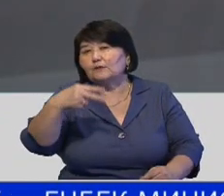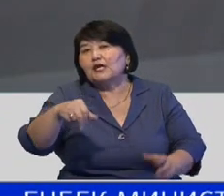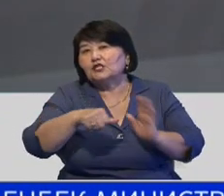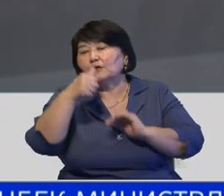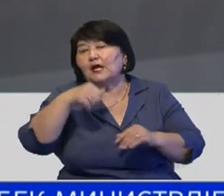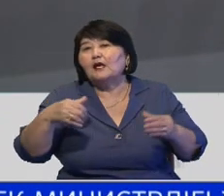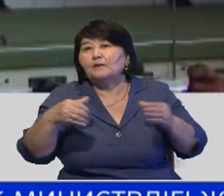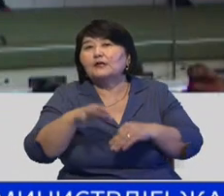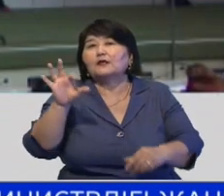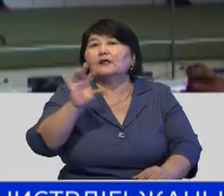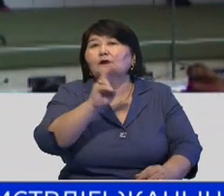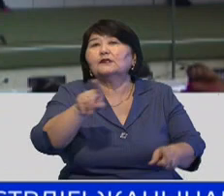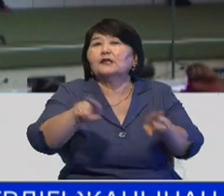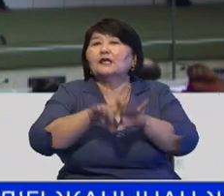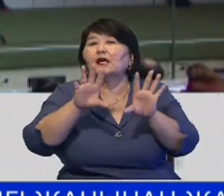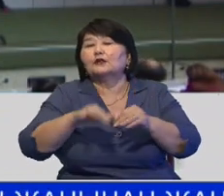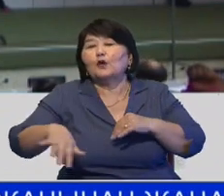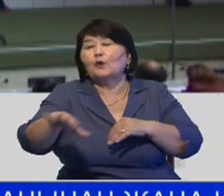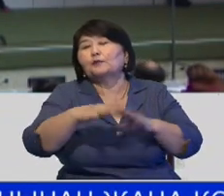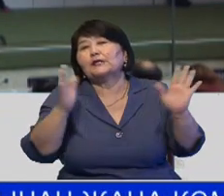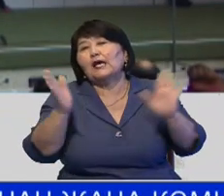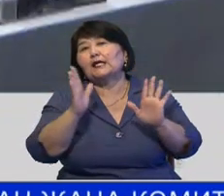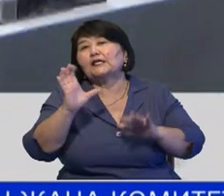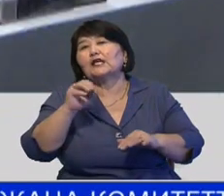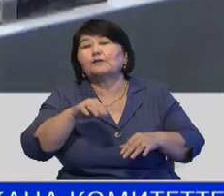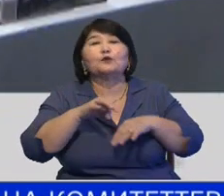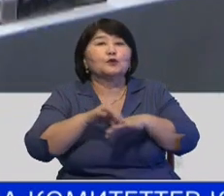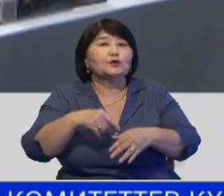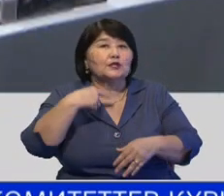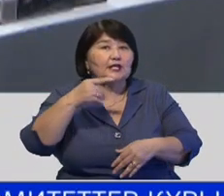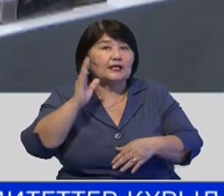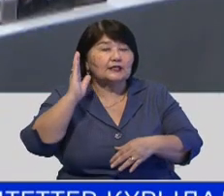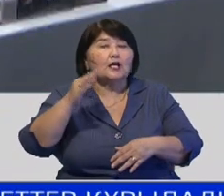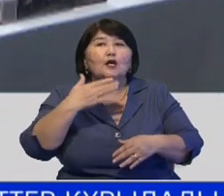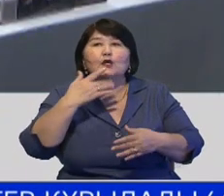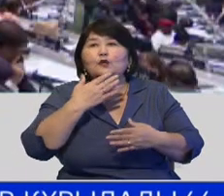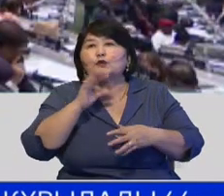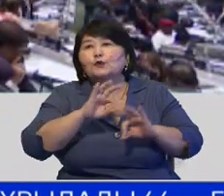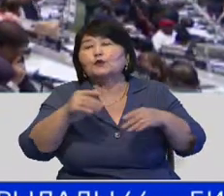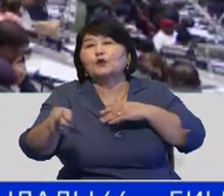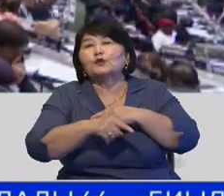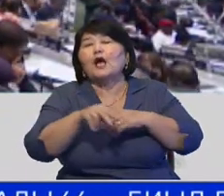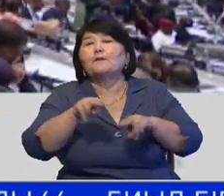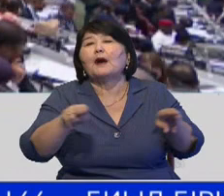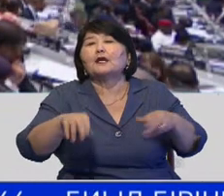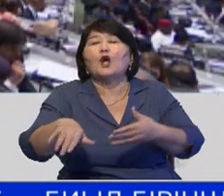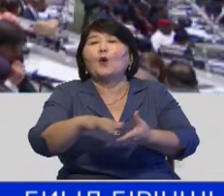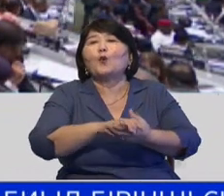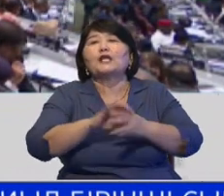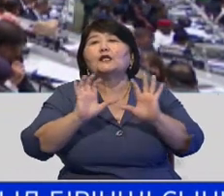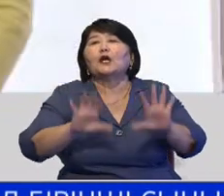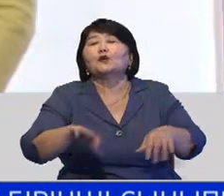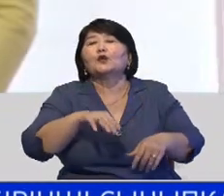2026 жылы Біріккен ұлттар ұйымы аясында өңірлік климаттық саммит өткізетінін жеткізді. Сөз соңында Ерлан Қошанов парламентаралық одақтың